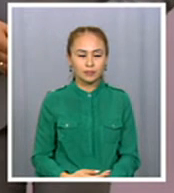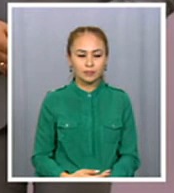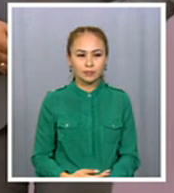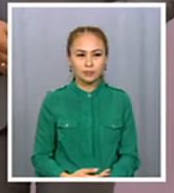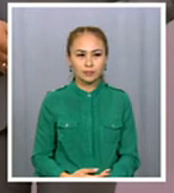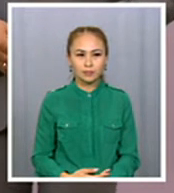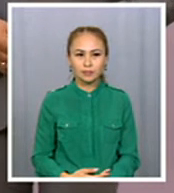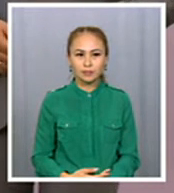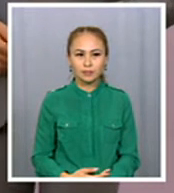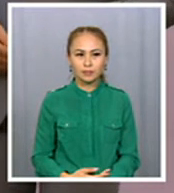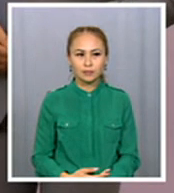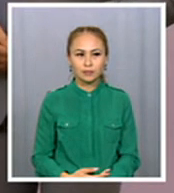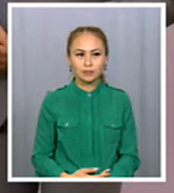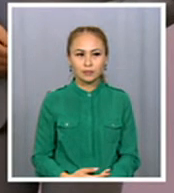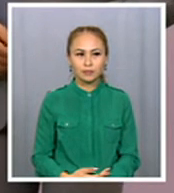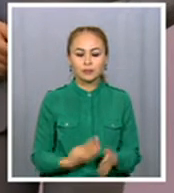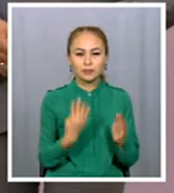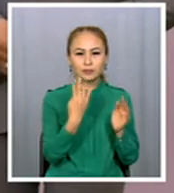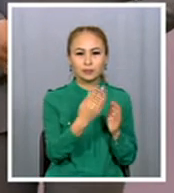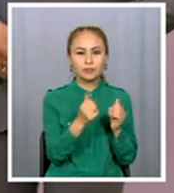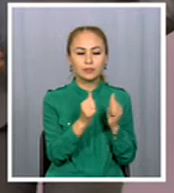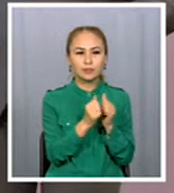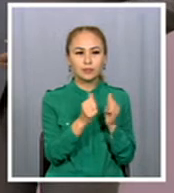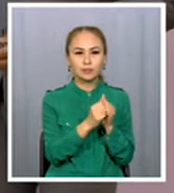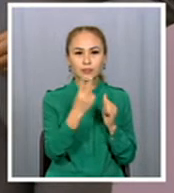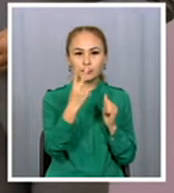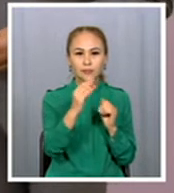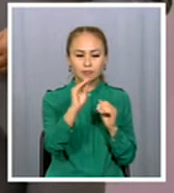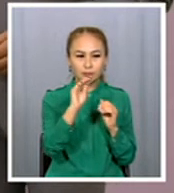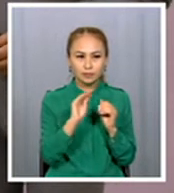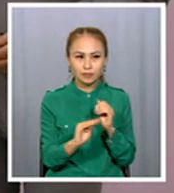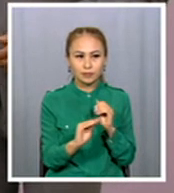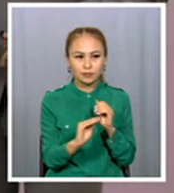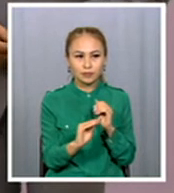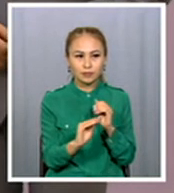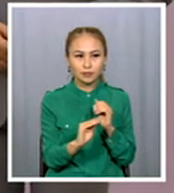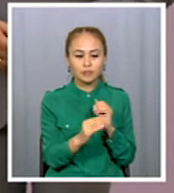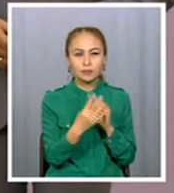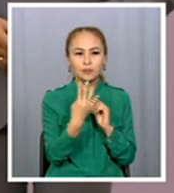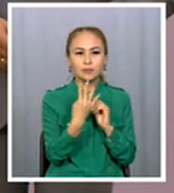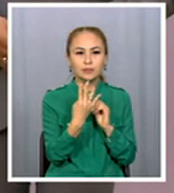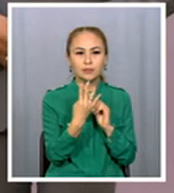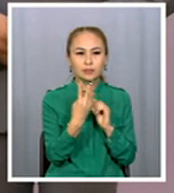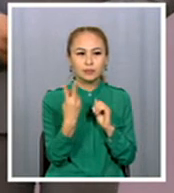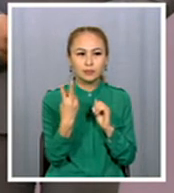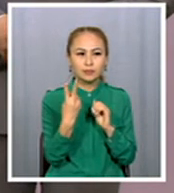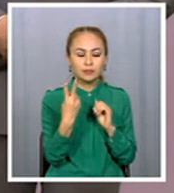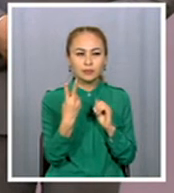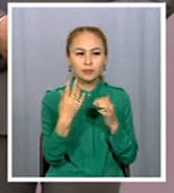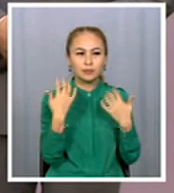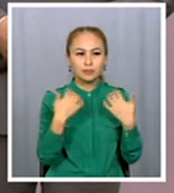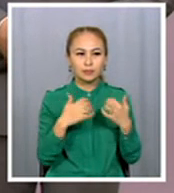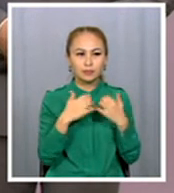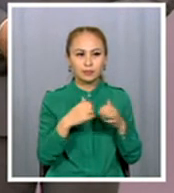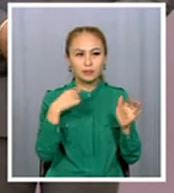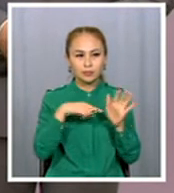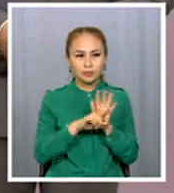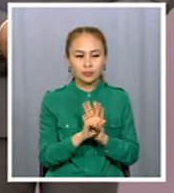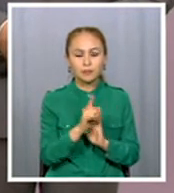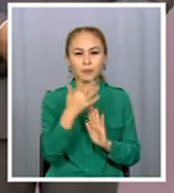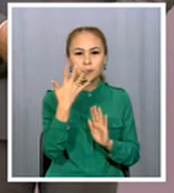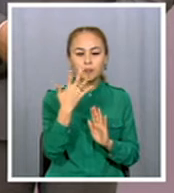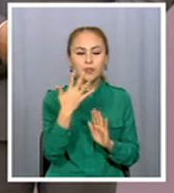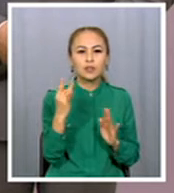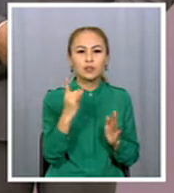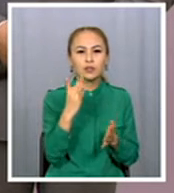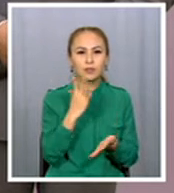4-ке тең болады. 4-тің жанына 2-ні түсіреміз. Балалар, 42 санның құрамында 5 саны